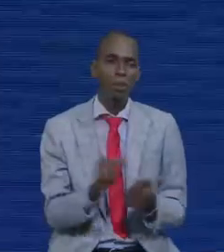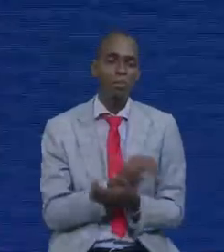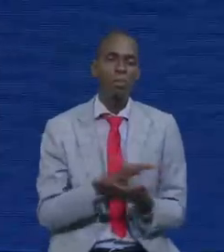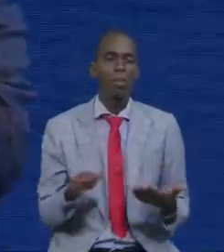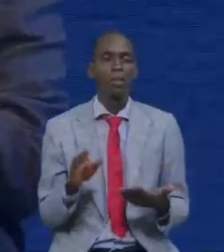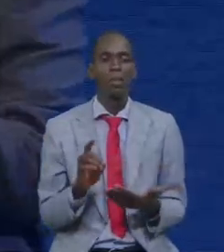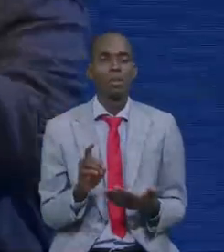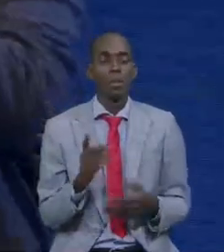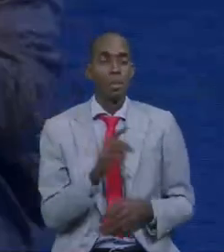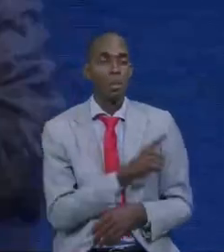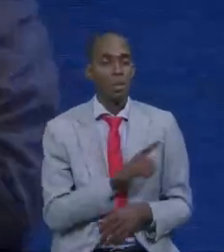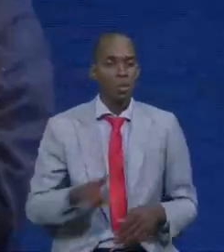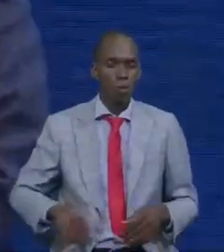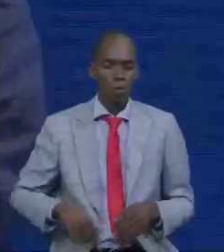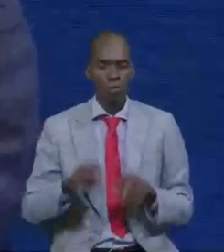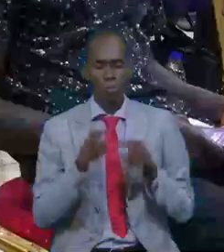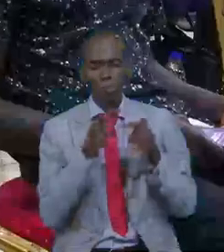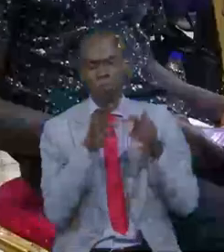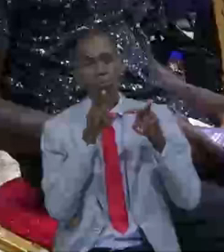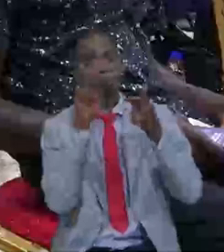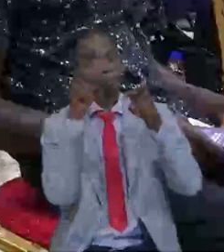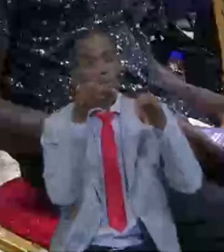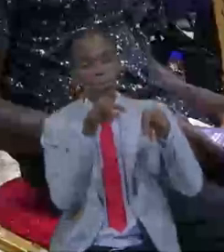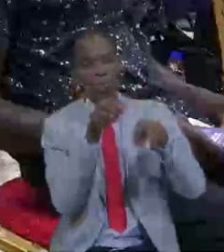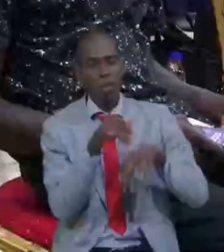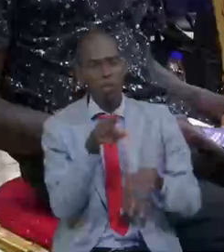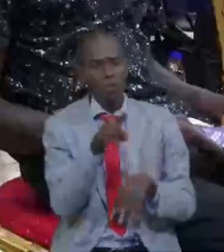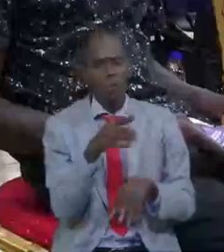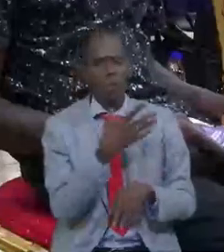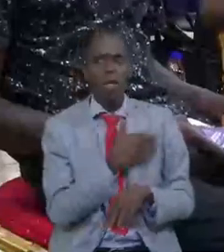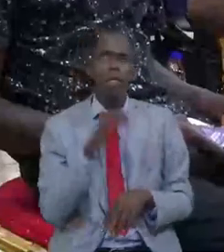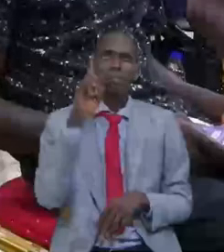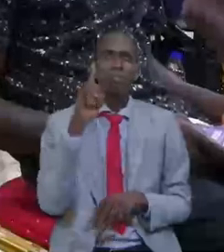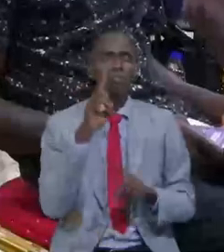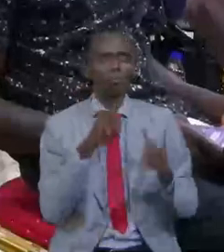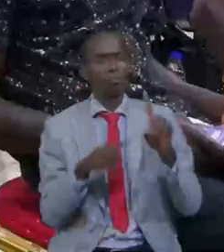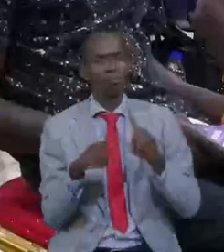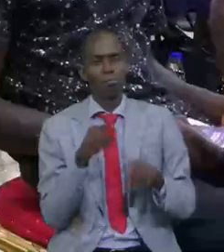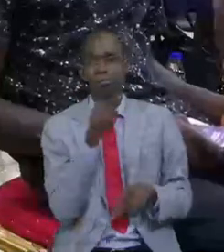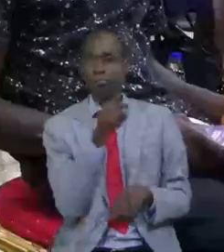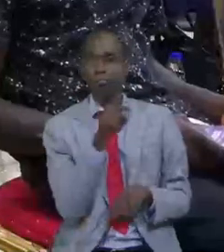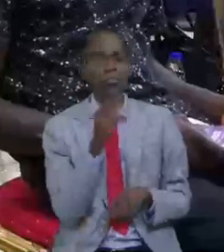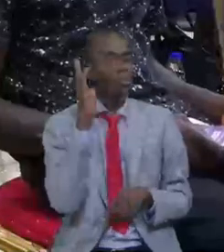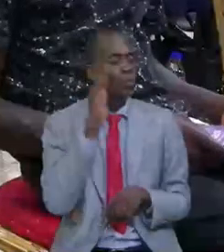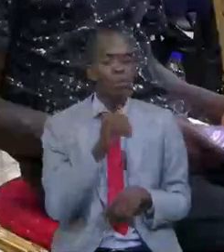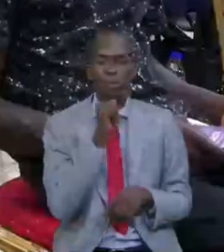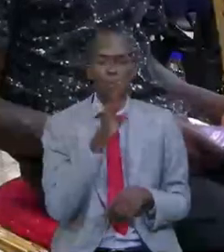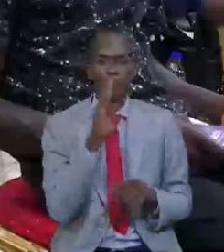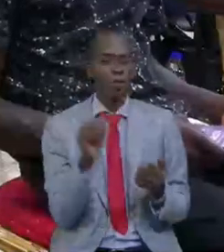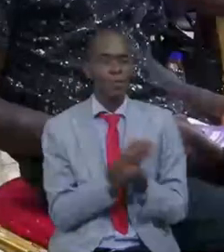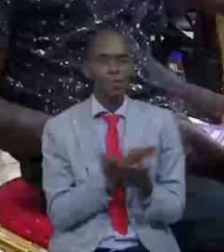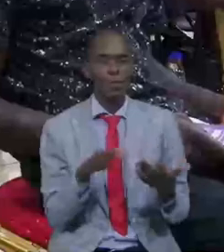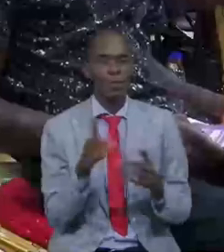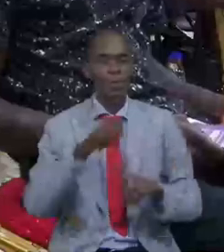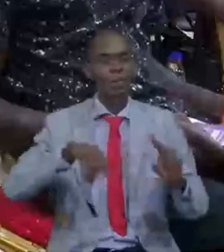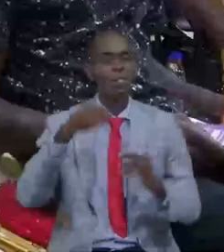ne périsse point. Dieu t'a regardé et il dit, celui-là ne doit pas périr. Est-ce que tu